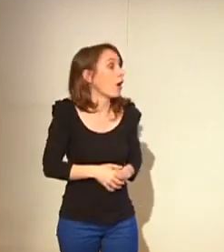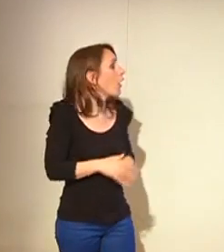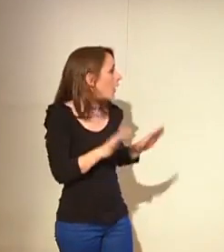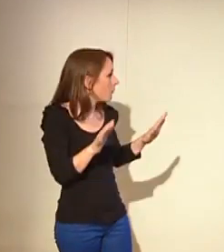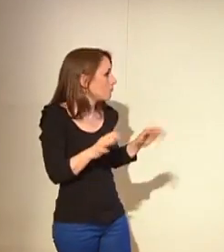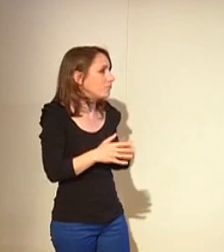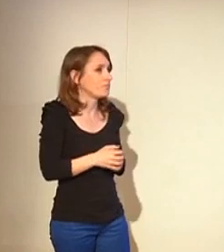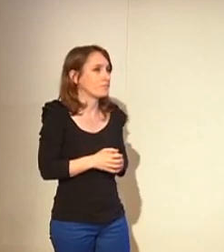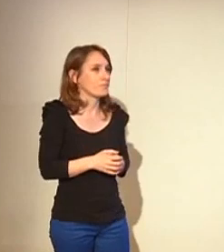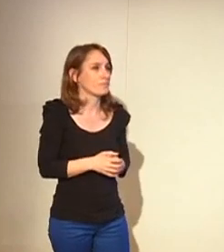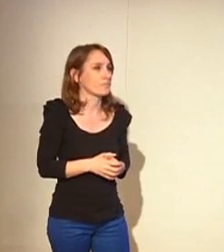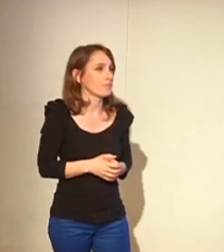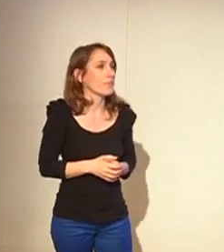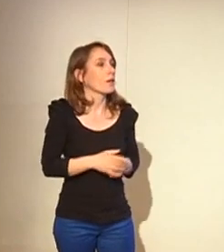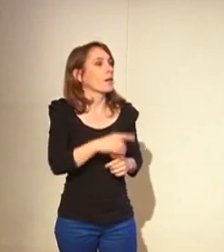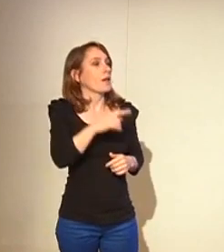frappme